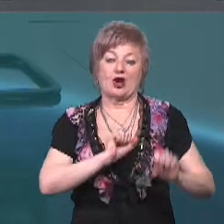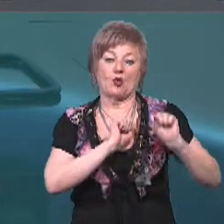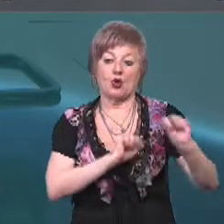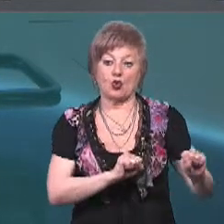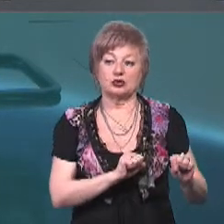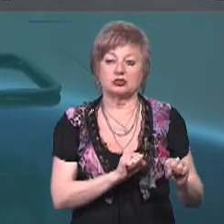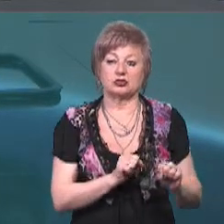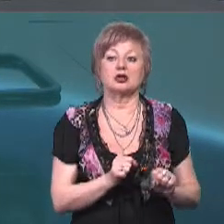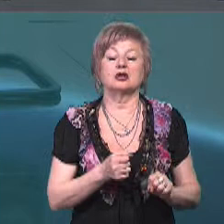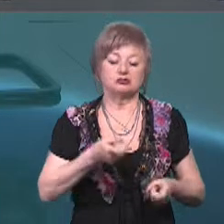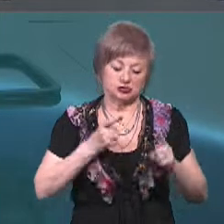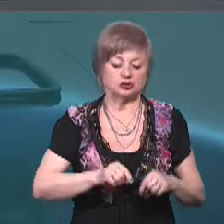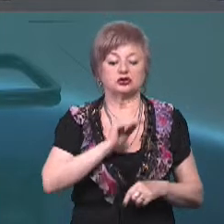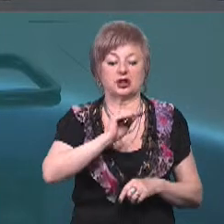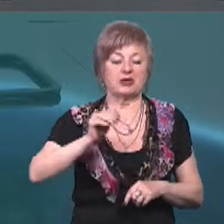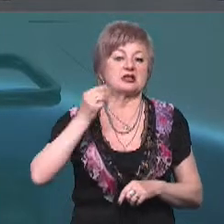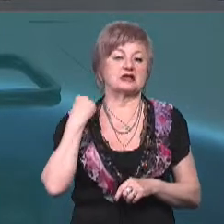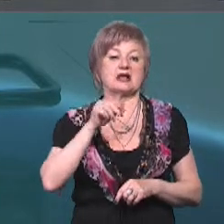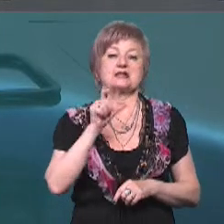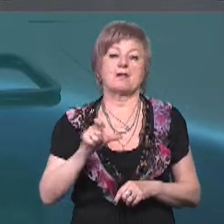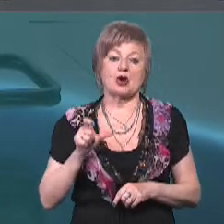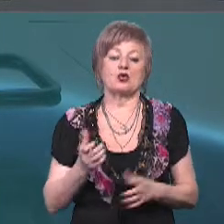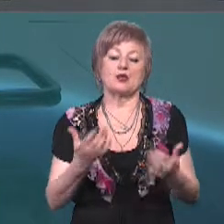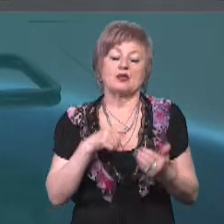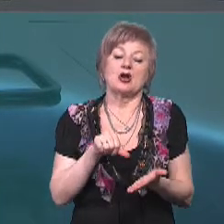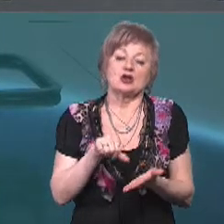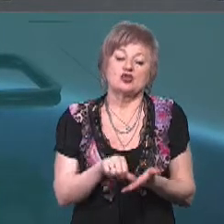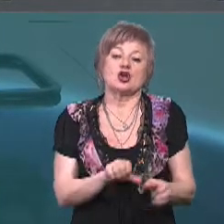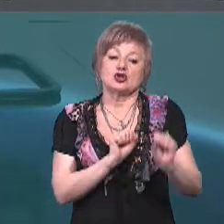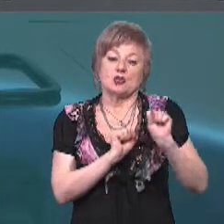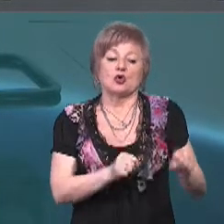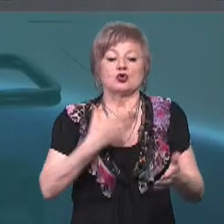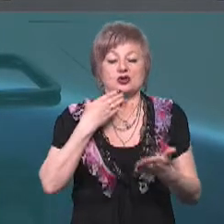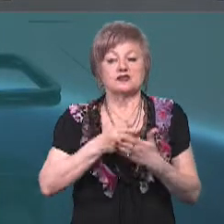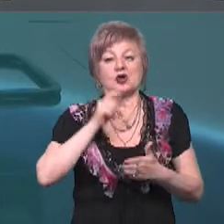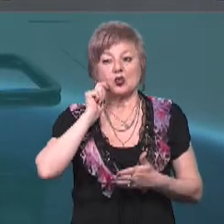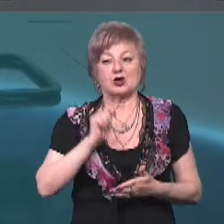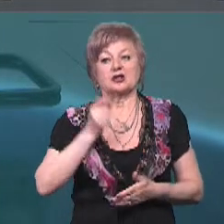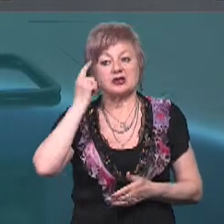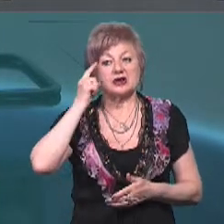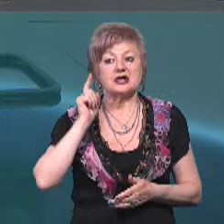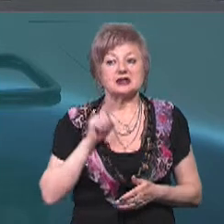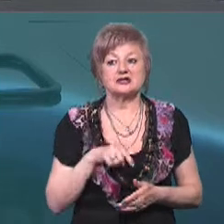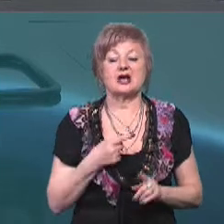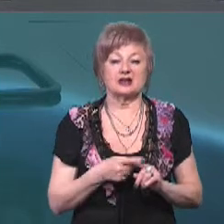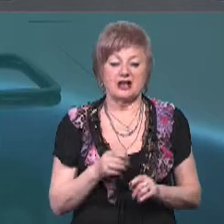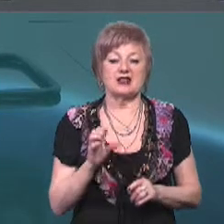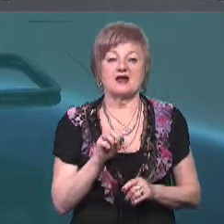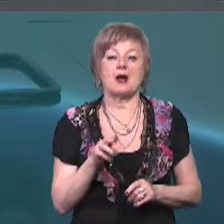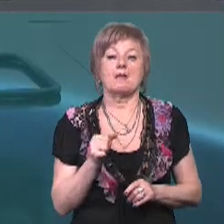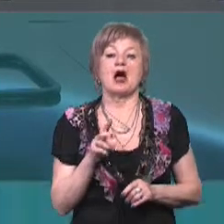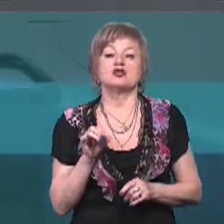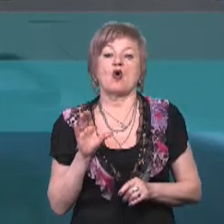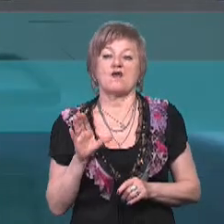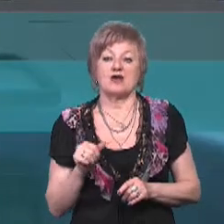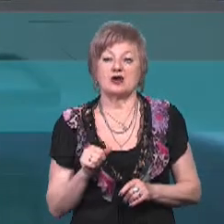і реальні хлопці, запоріжці, які приймали і участь в обороні своєї держави, і знали особисто того ж Євгена Панова.